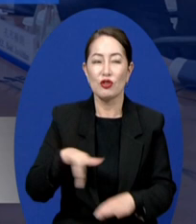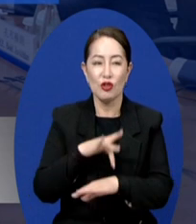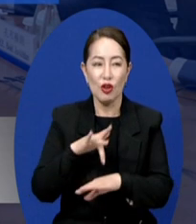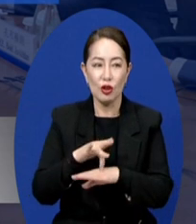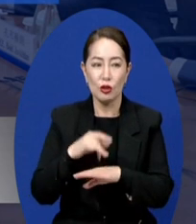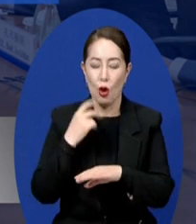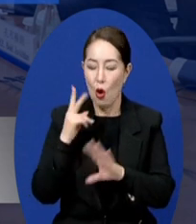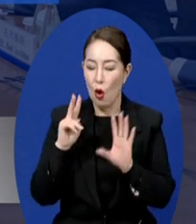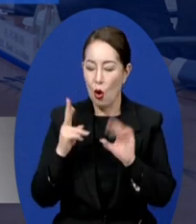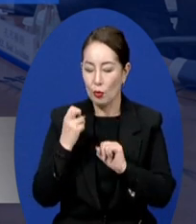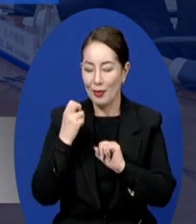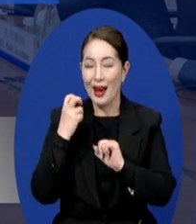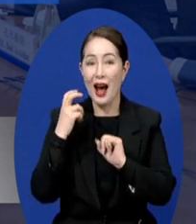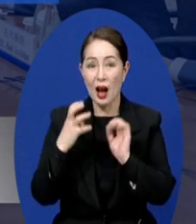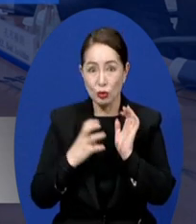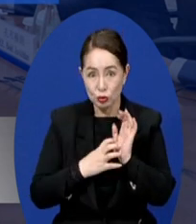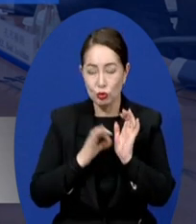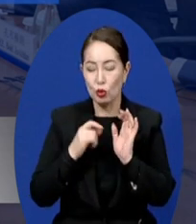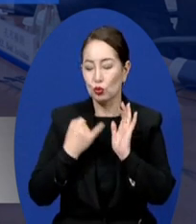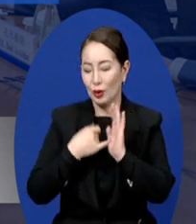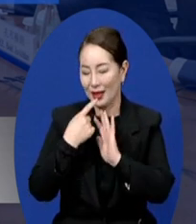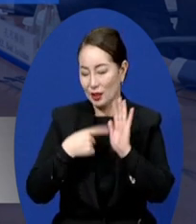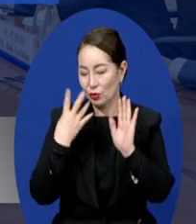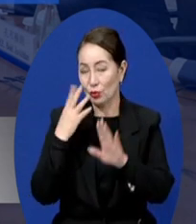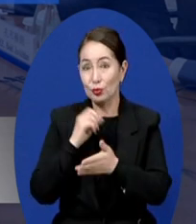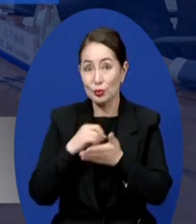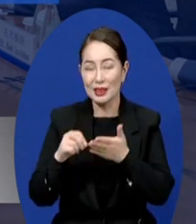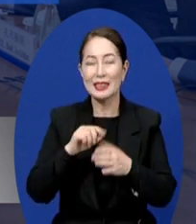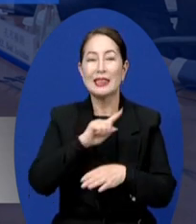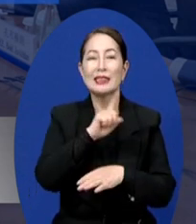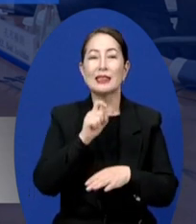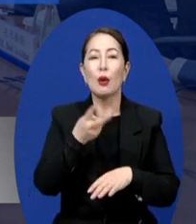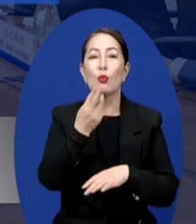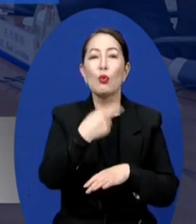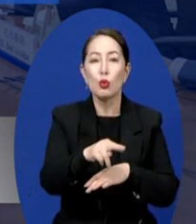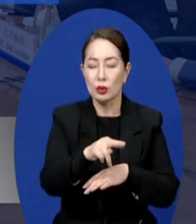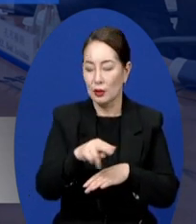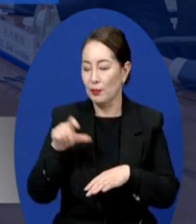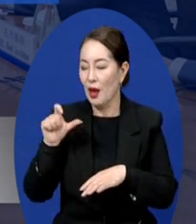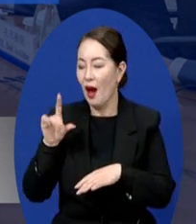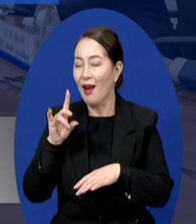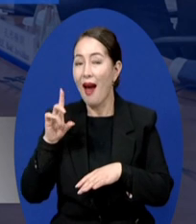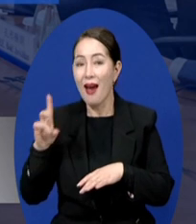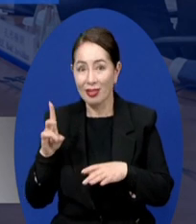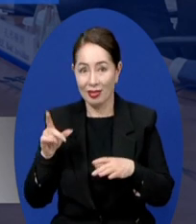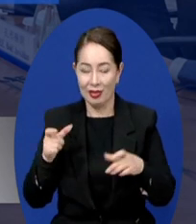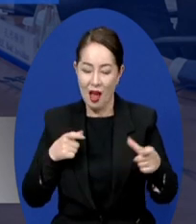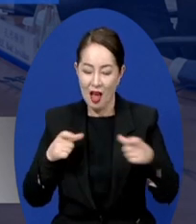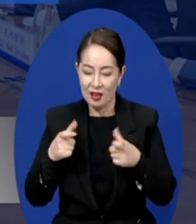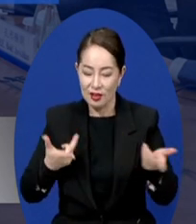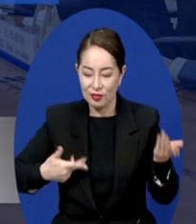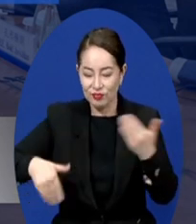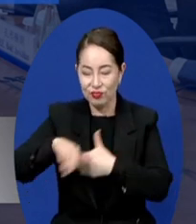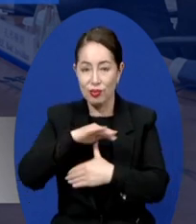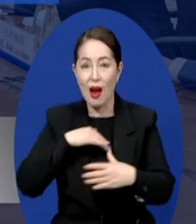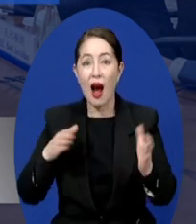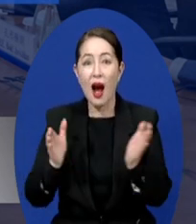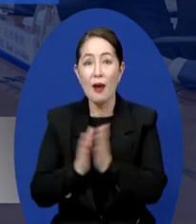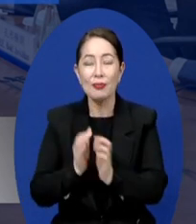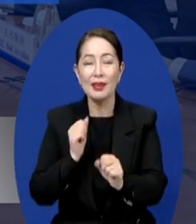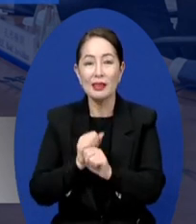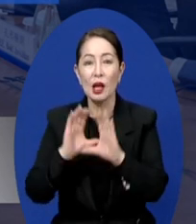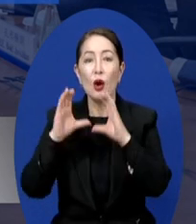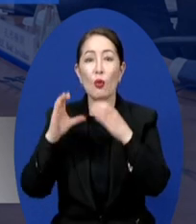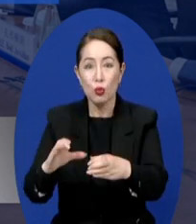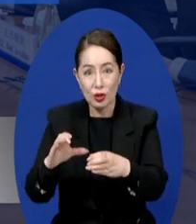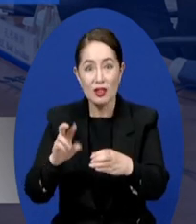оны 6 дугаар сарын 4-ний өдөр гарын үсэг зурсан Монгол хятадын замын үүд ирээний эдийн засгийн хамтын ажиллагааны үс байгуулах тухай Монгол Улсын засгийн